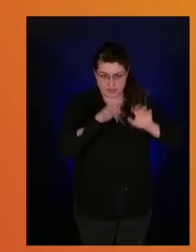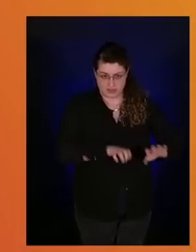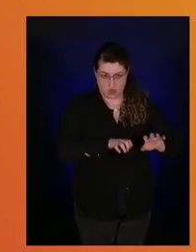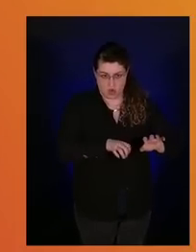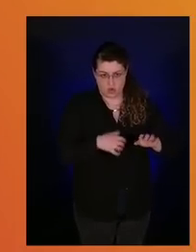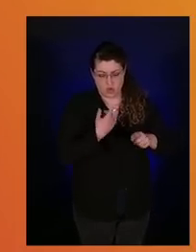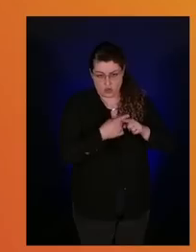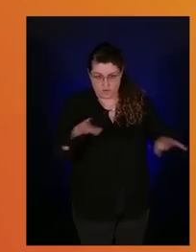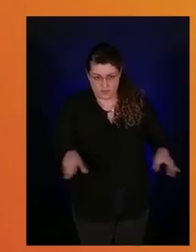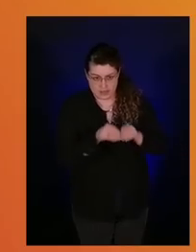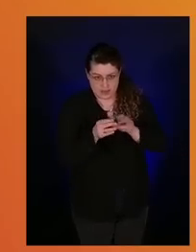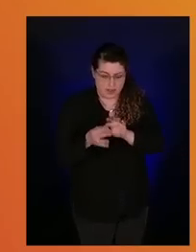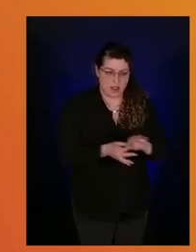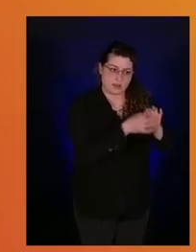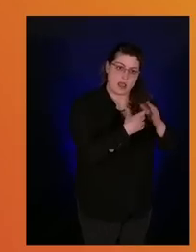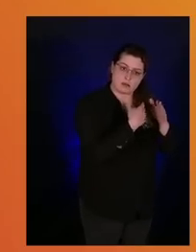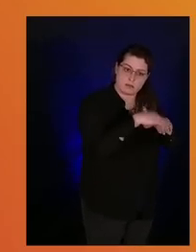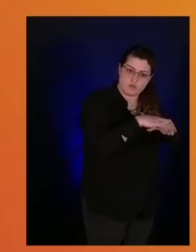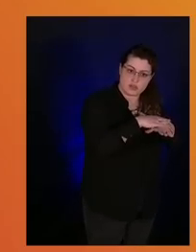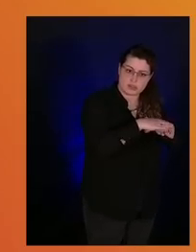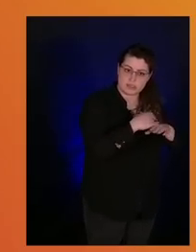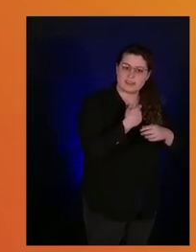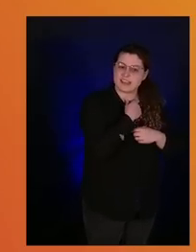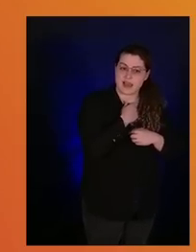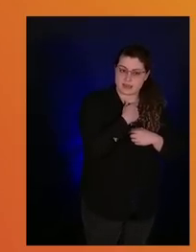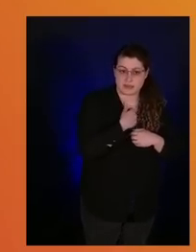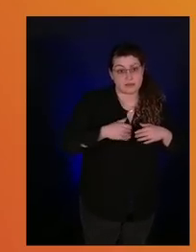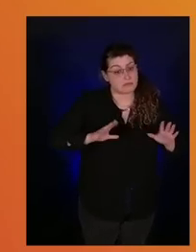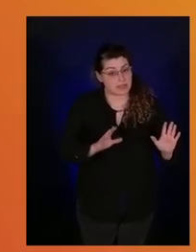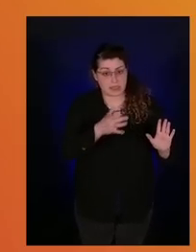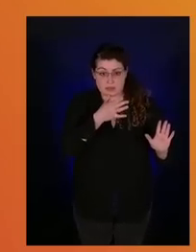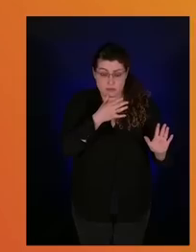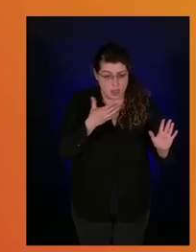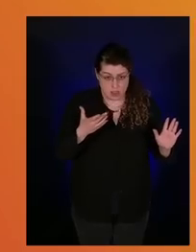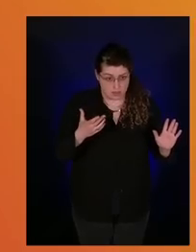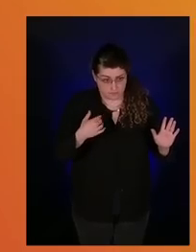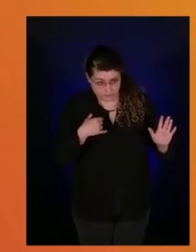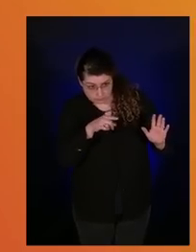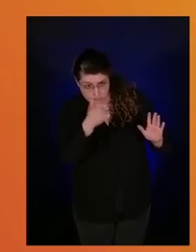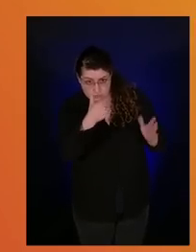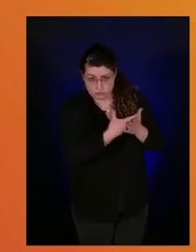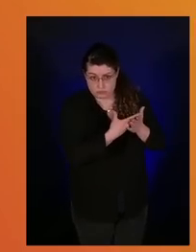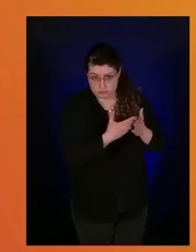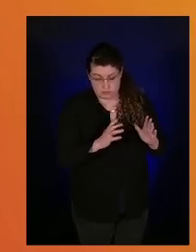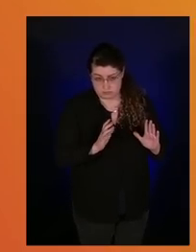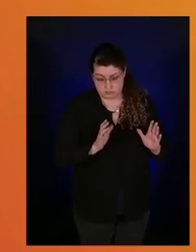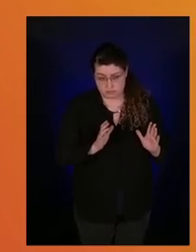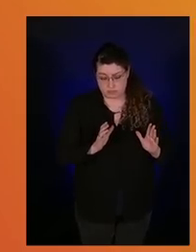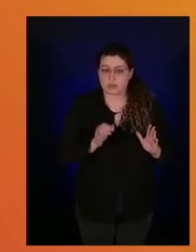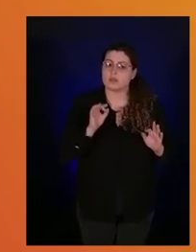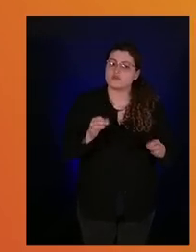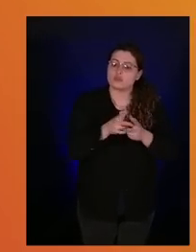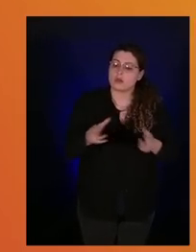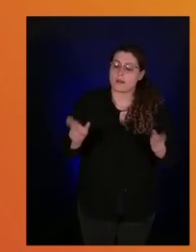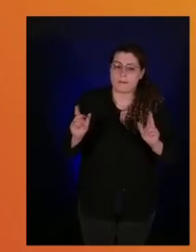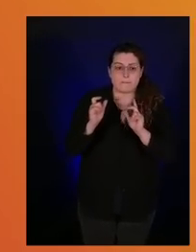le secteur de la politique des cadres et il ne peut s'agir en aucun cas de la résidence principale. Lors de ce mandat,